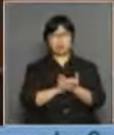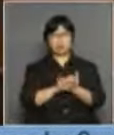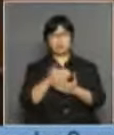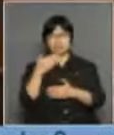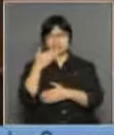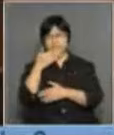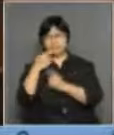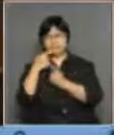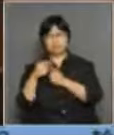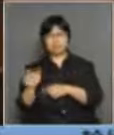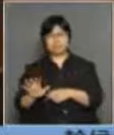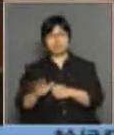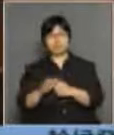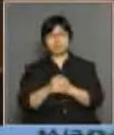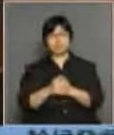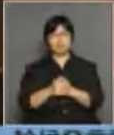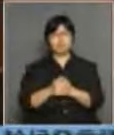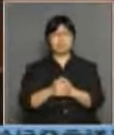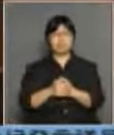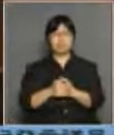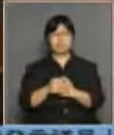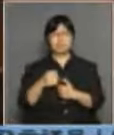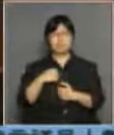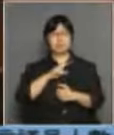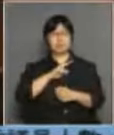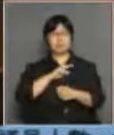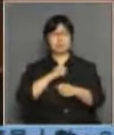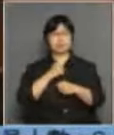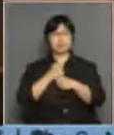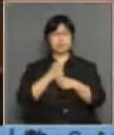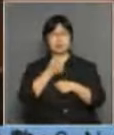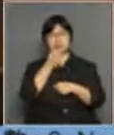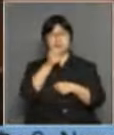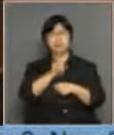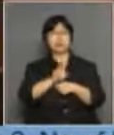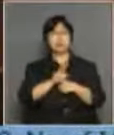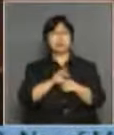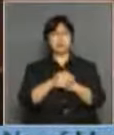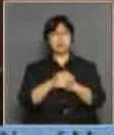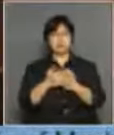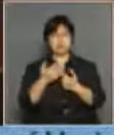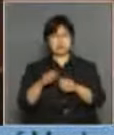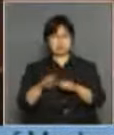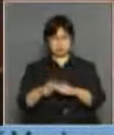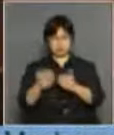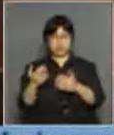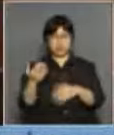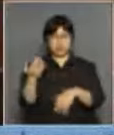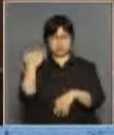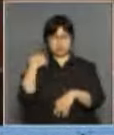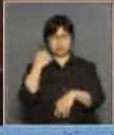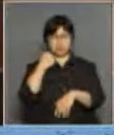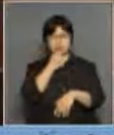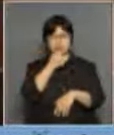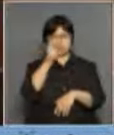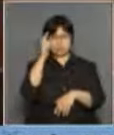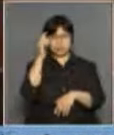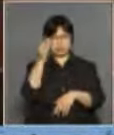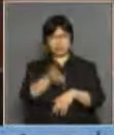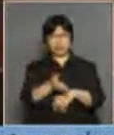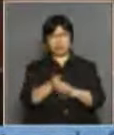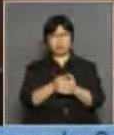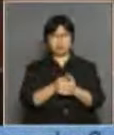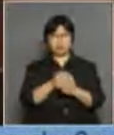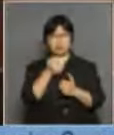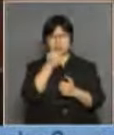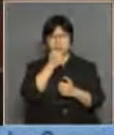年人我自己都是做傳媒出身的即當年呢傳媒就是一個單向的傳